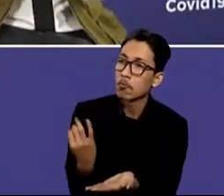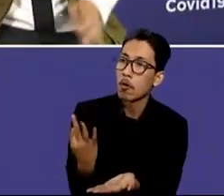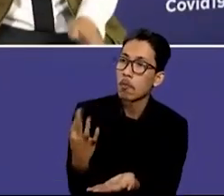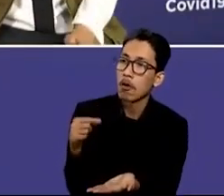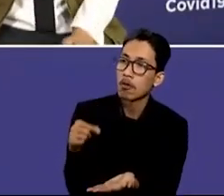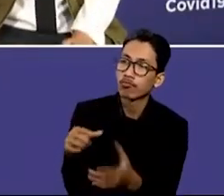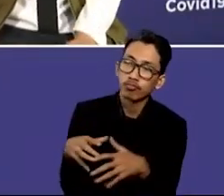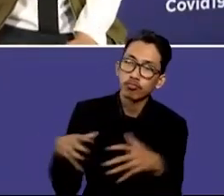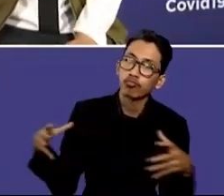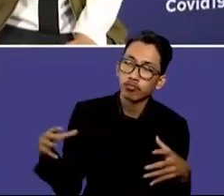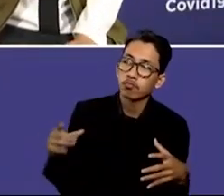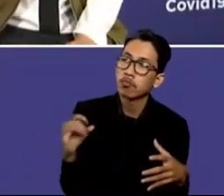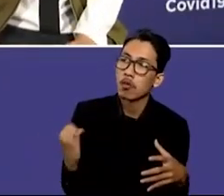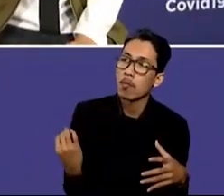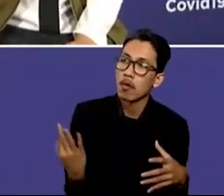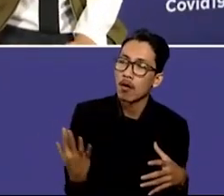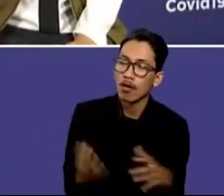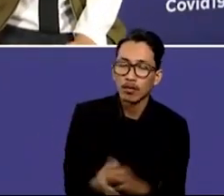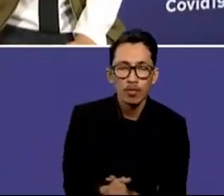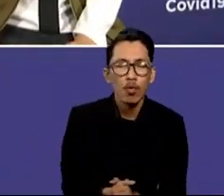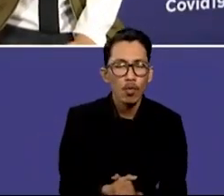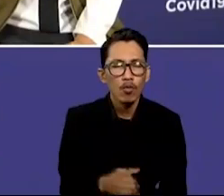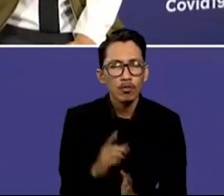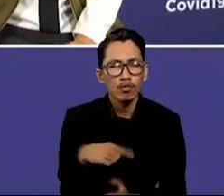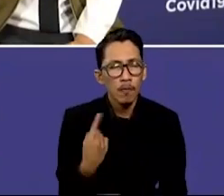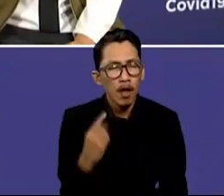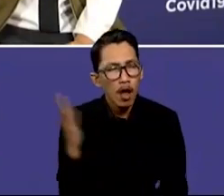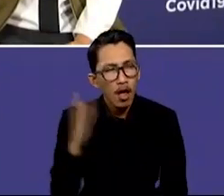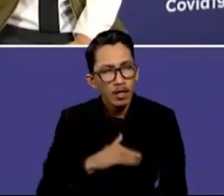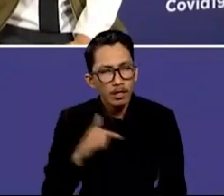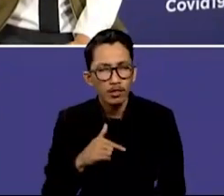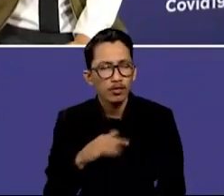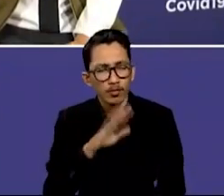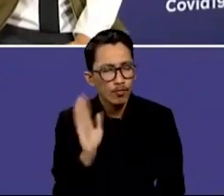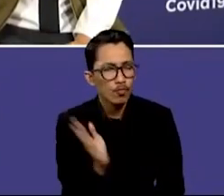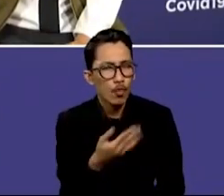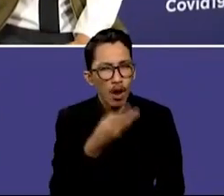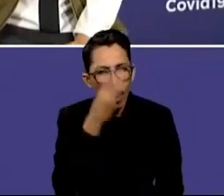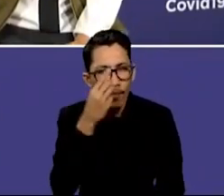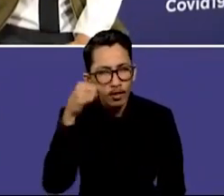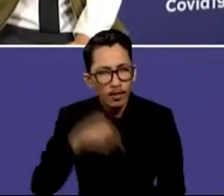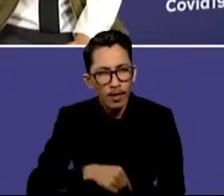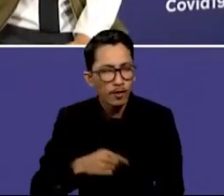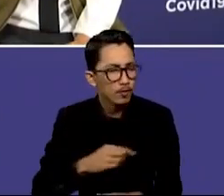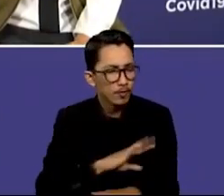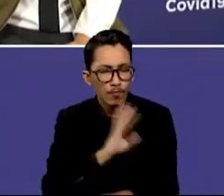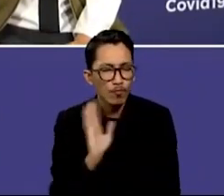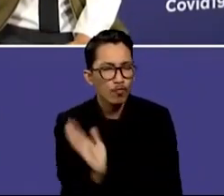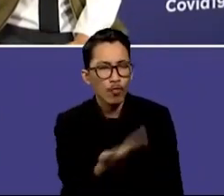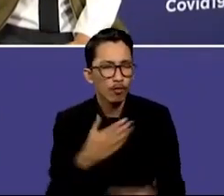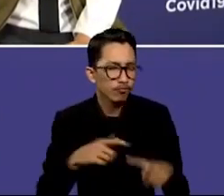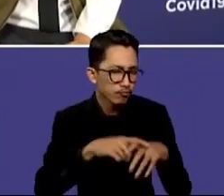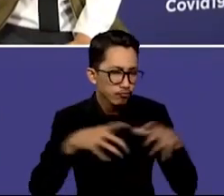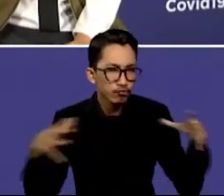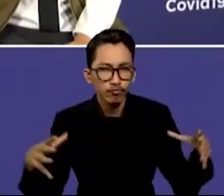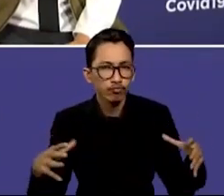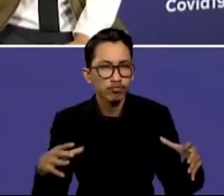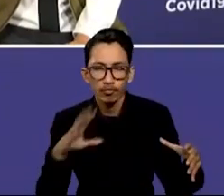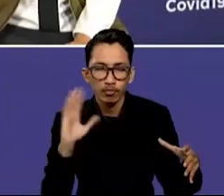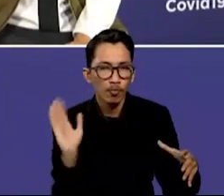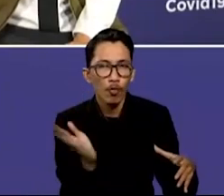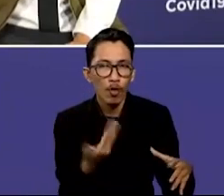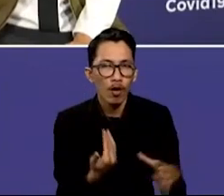Kalau zona merah sampai hari ini Kalimantan Selatan semuanya kena. Di 13 kabupaten kota ya.